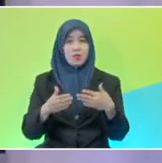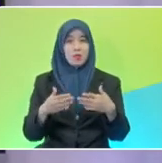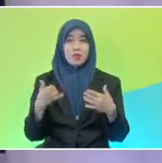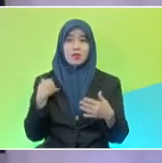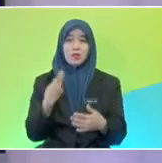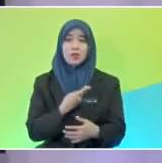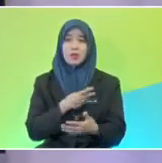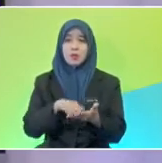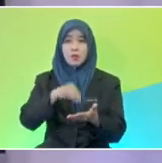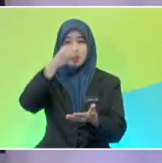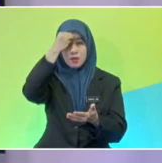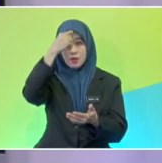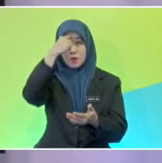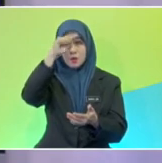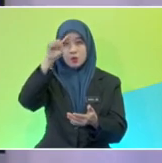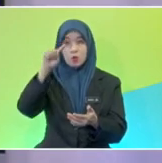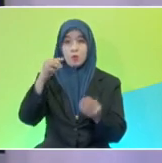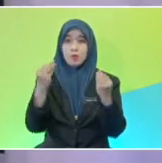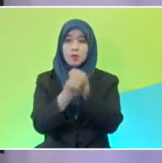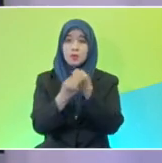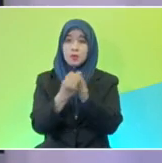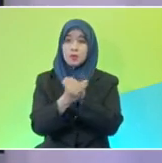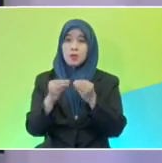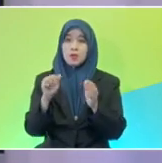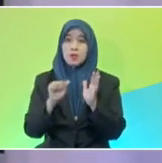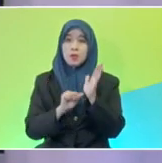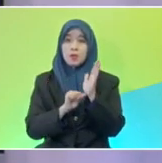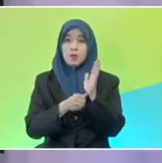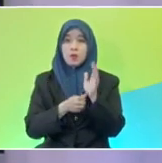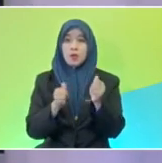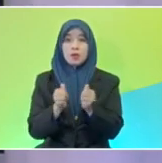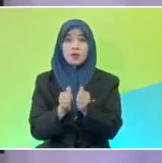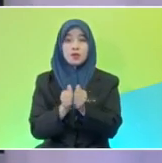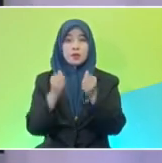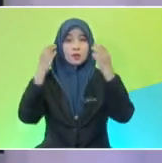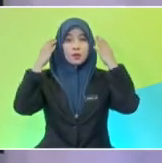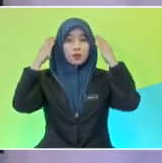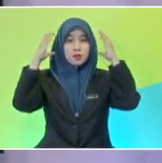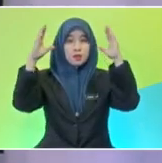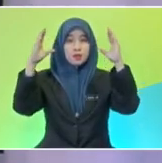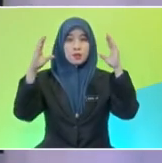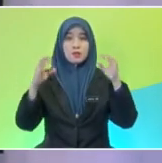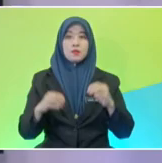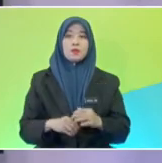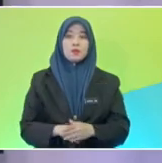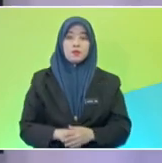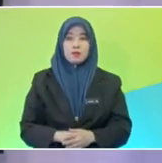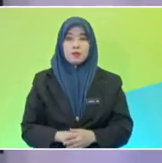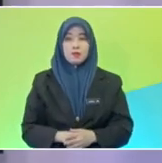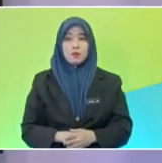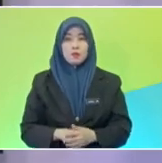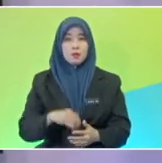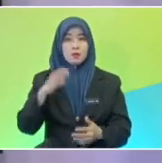nak belajar bagi mata pelajaran matematik awal bersama dengan ini dia. Saya pasti murid dah kenal dah gurunya cukup ceria.